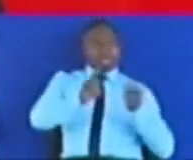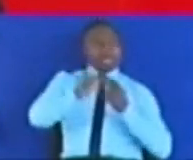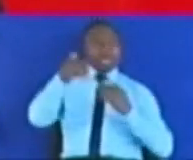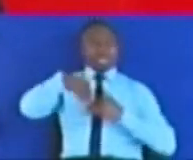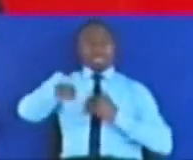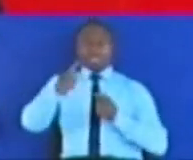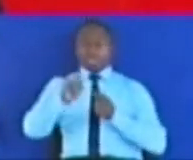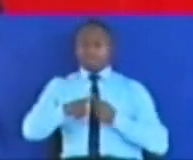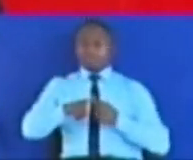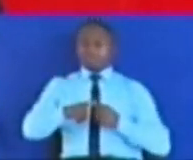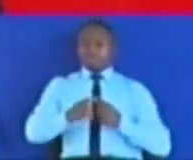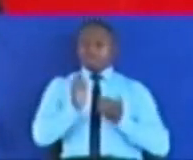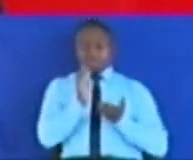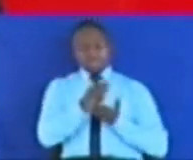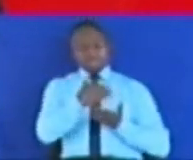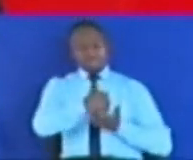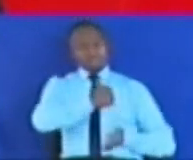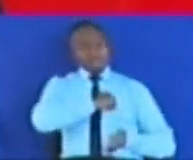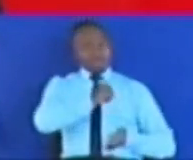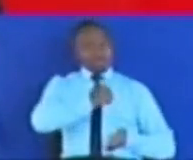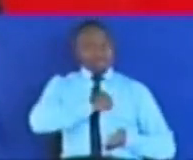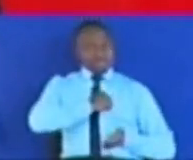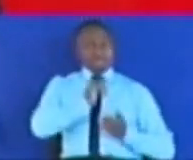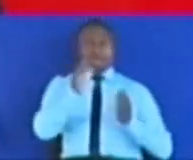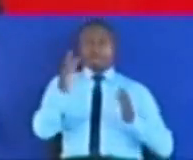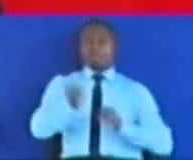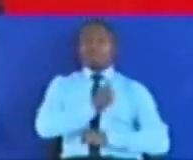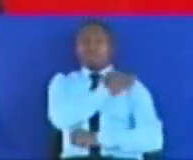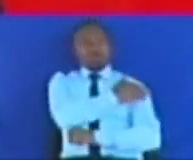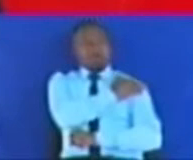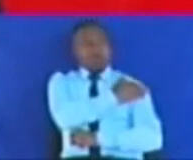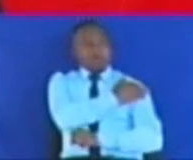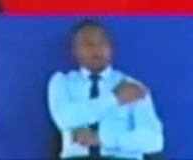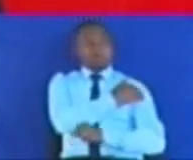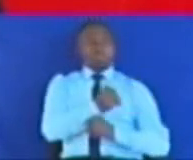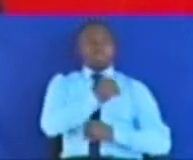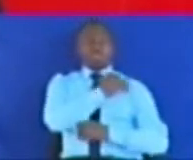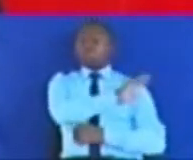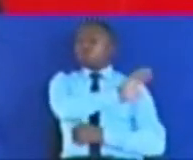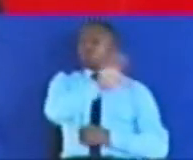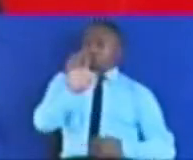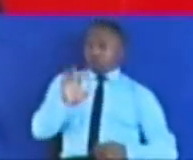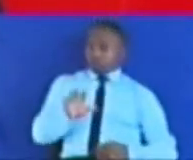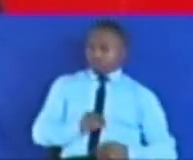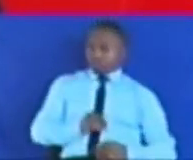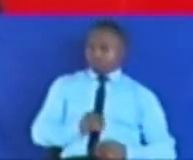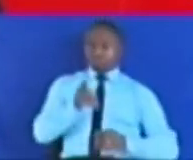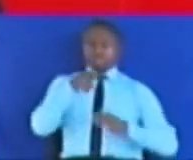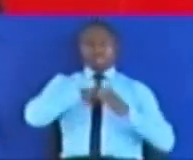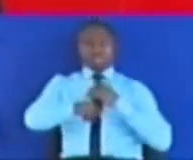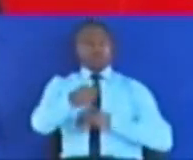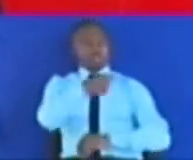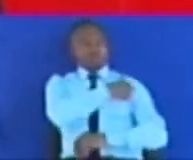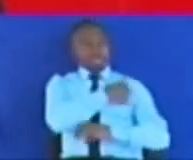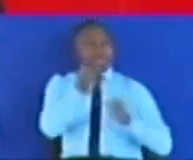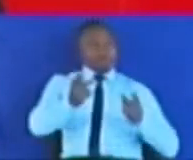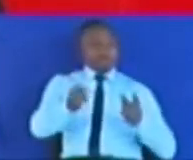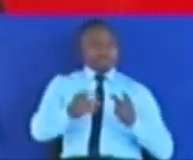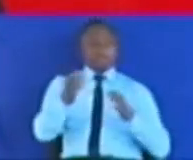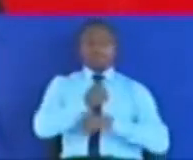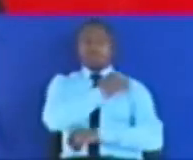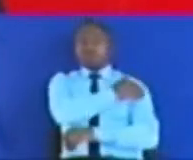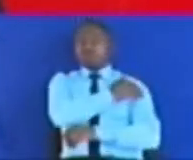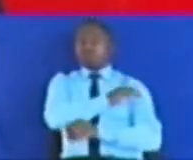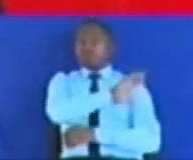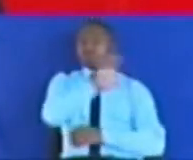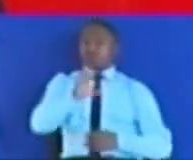katika private sector atahudumiwa na atapata huduma zote, na akiingia hospitalini atakutana na huduma